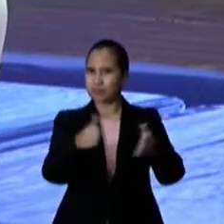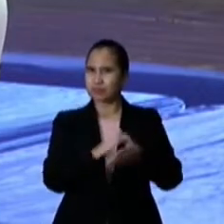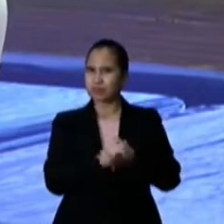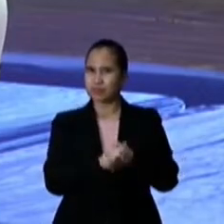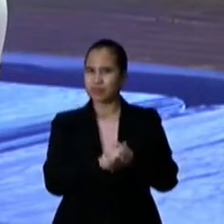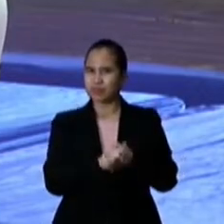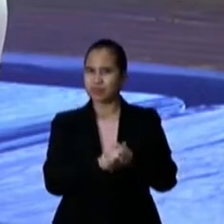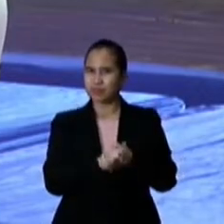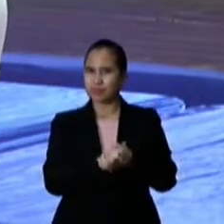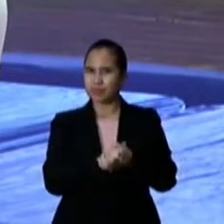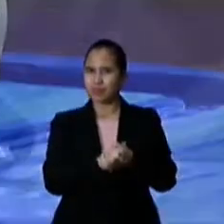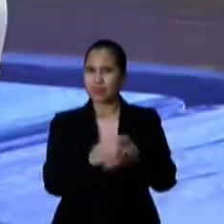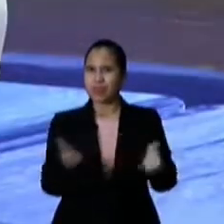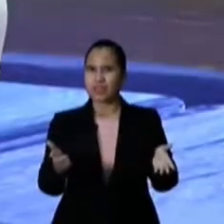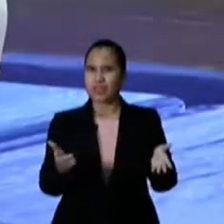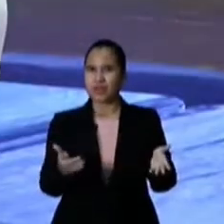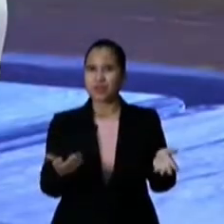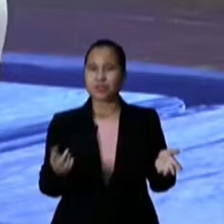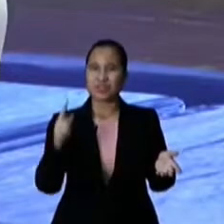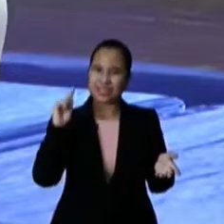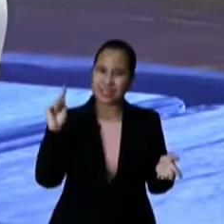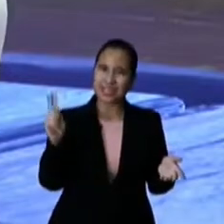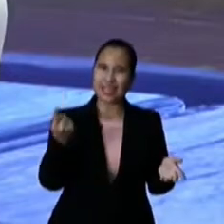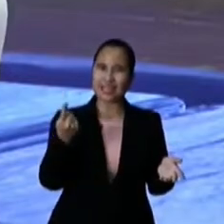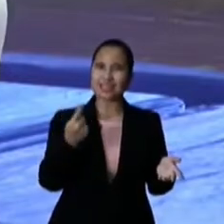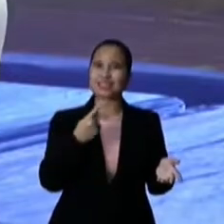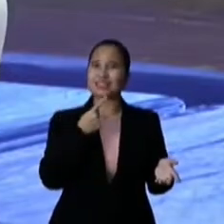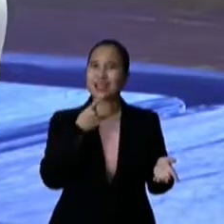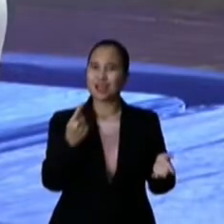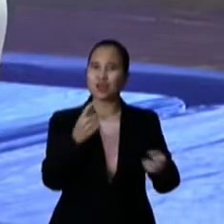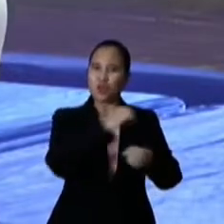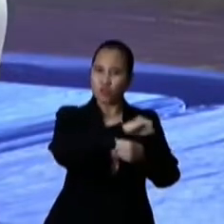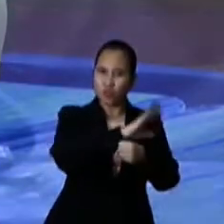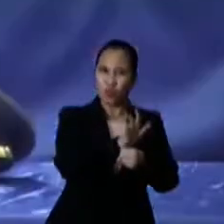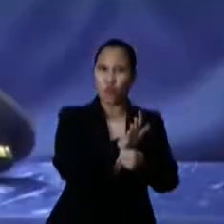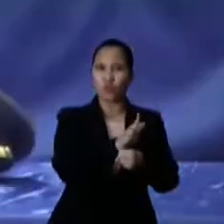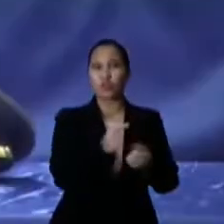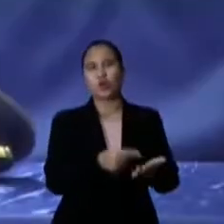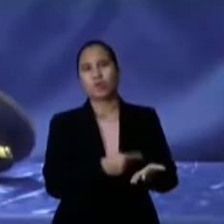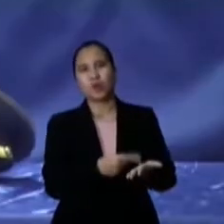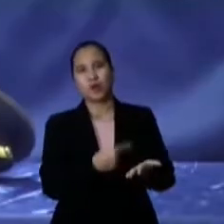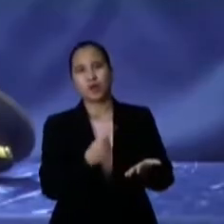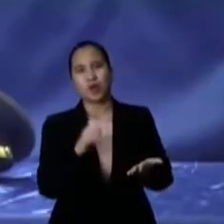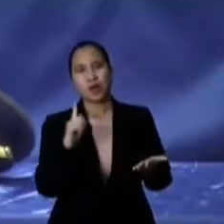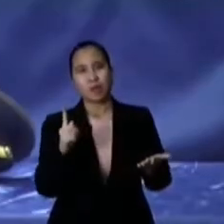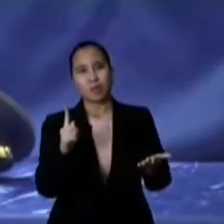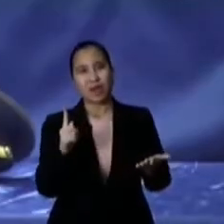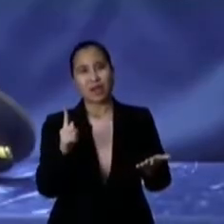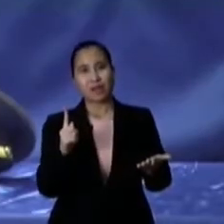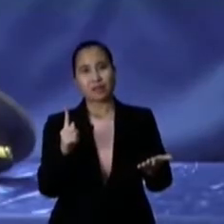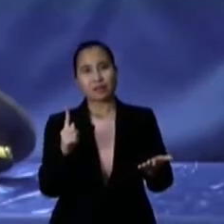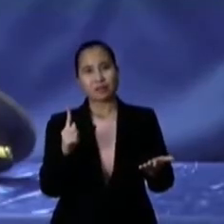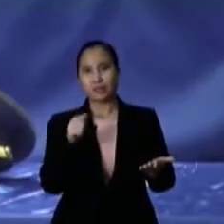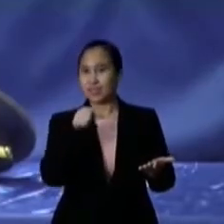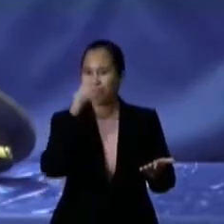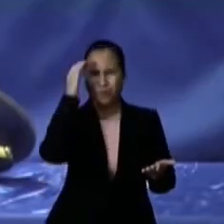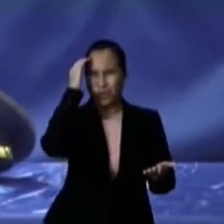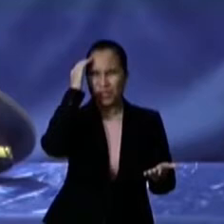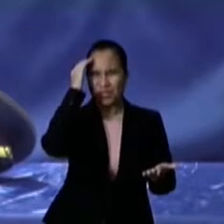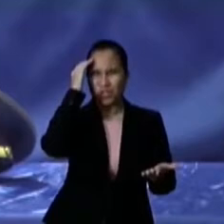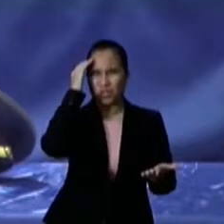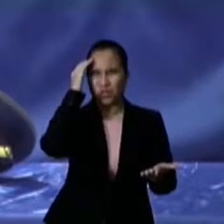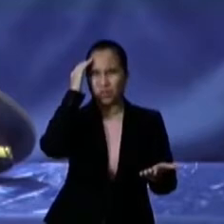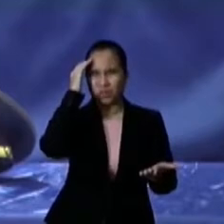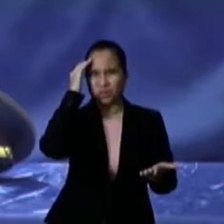een toevallig aanwezige groep. Maar wat misschien niet bekend is, is dat dat voertuig